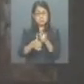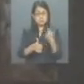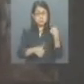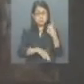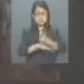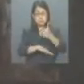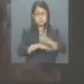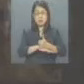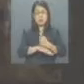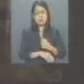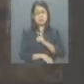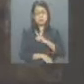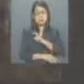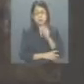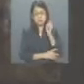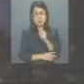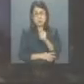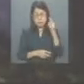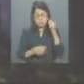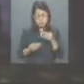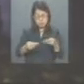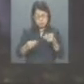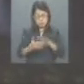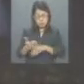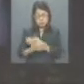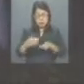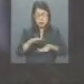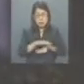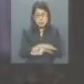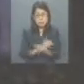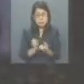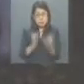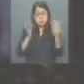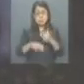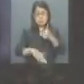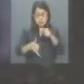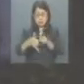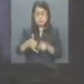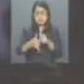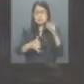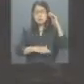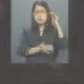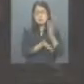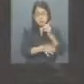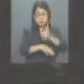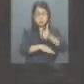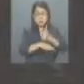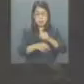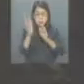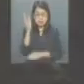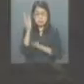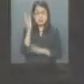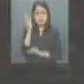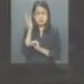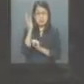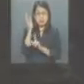การที่ร่วมกันลอบวางระเบิดพลตำรวจเอกสมเพียรเอกสมยาอดีตผู้กำกับการตำรวจภูธรบันนังสตาเสียชีวิตเมื่อวันที่